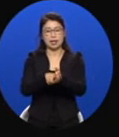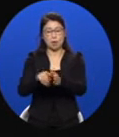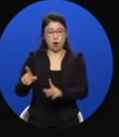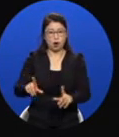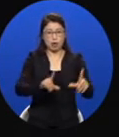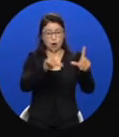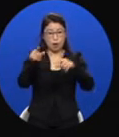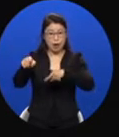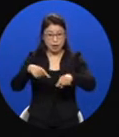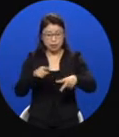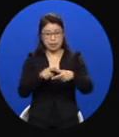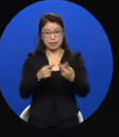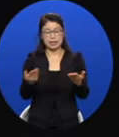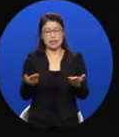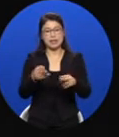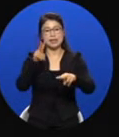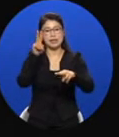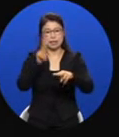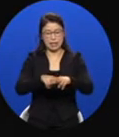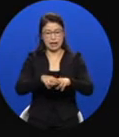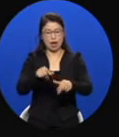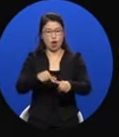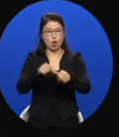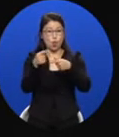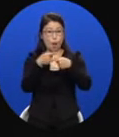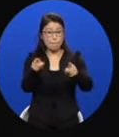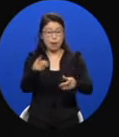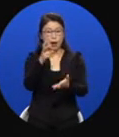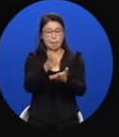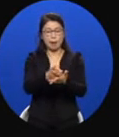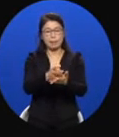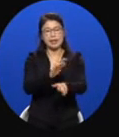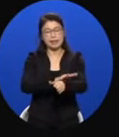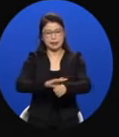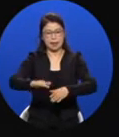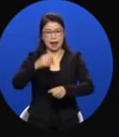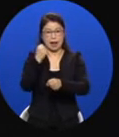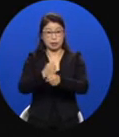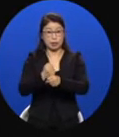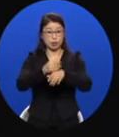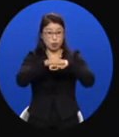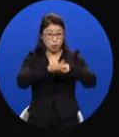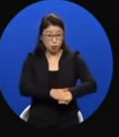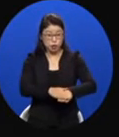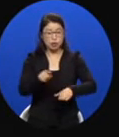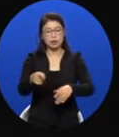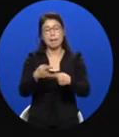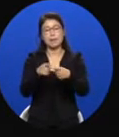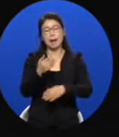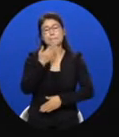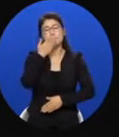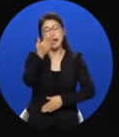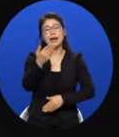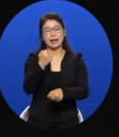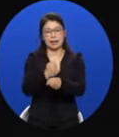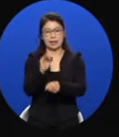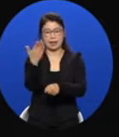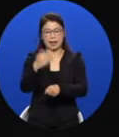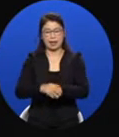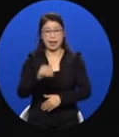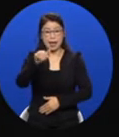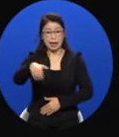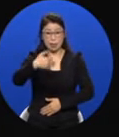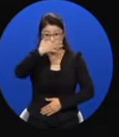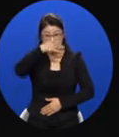생활임금이라든가 일자리 고용영향평가제도라든가 이런 제도를 적극적으로 만들어서 그렇게 가능하게끔 해야 되는 거죠. 개발의